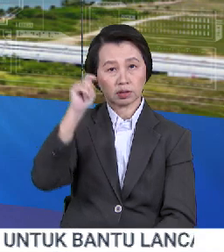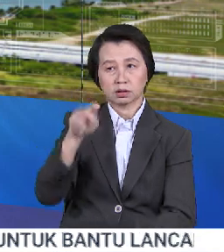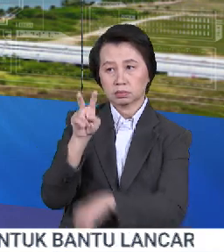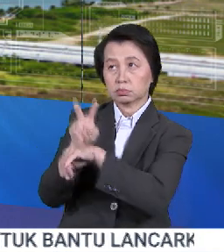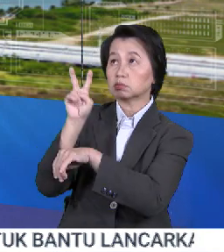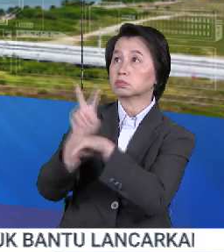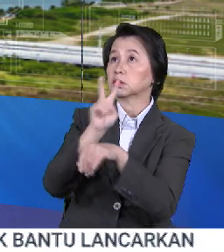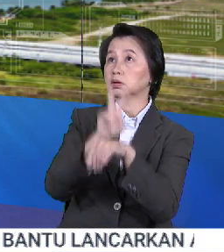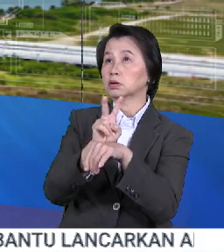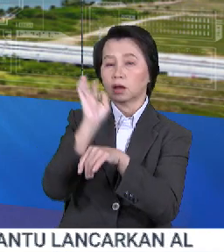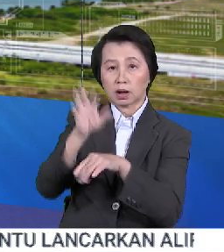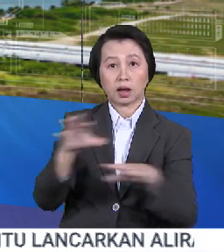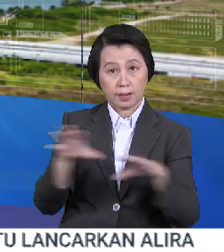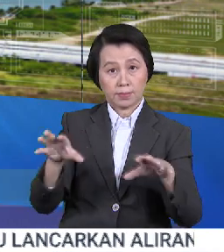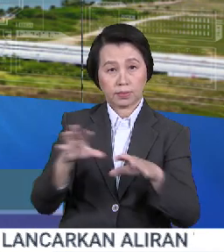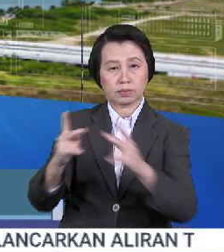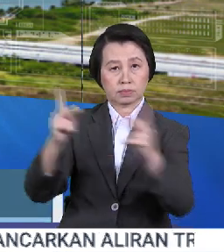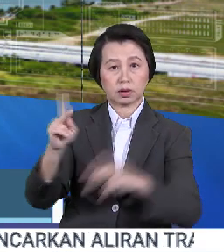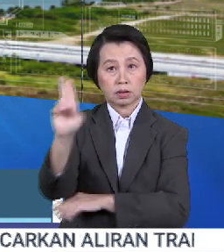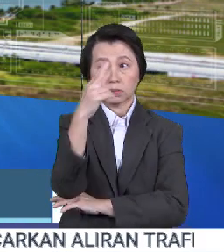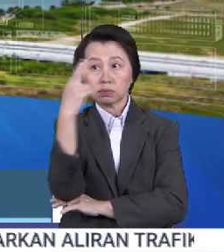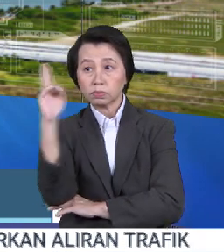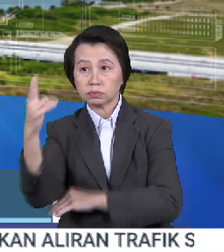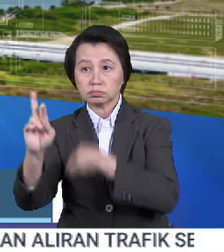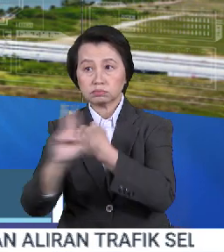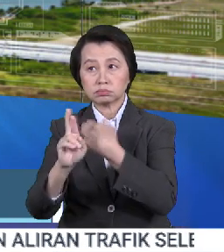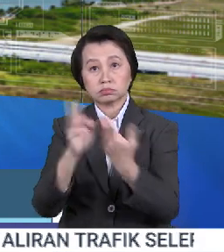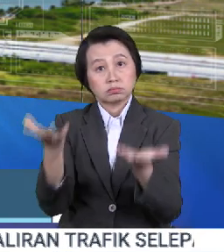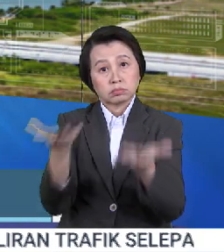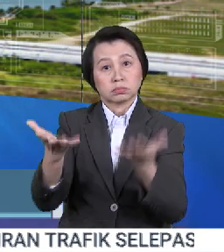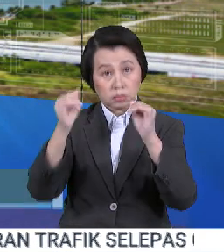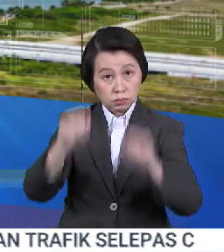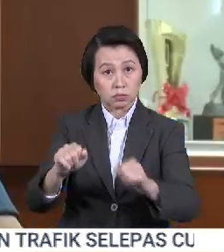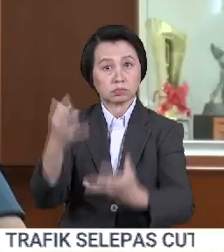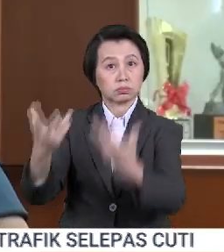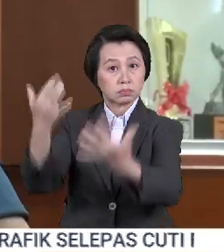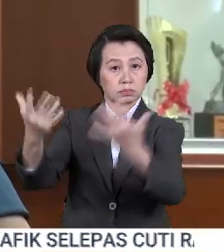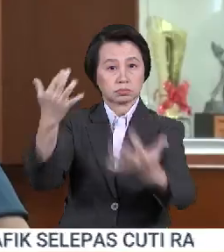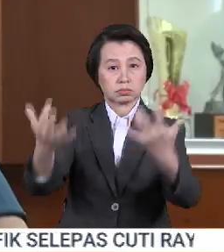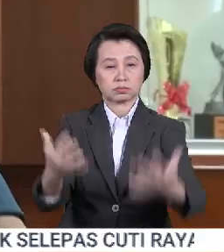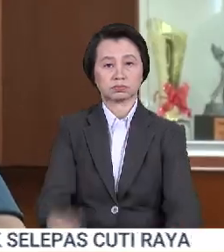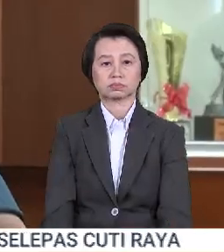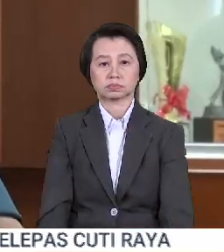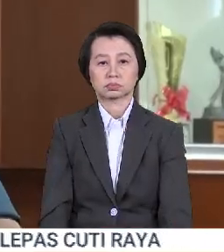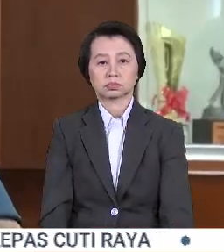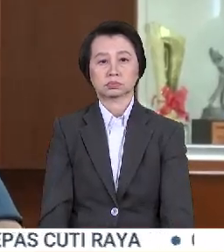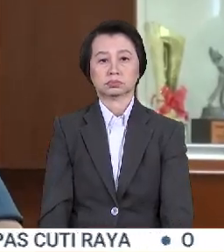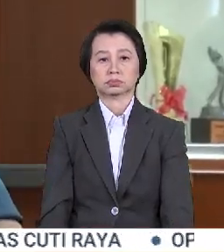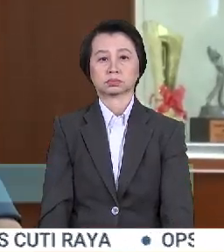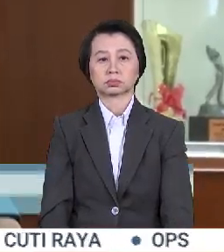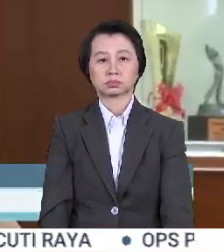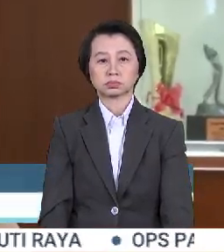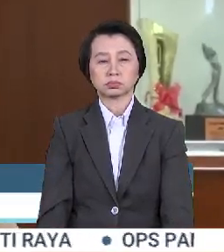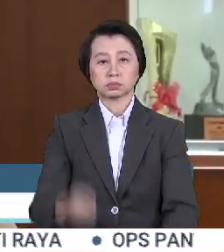berterusan akan dijalankan di kawasan hutan berisiko kebakaran Terengganu tah meningkatkan